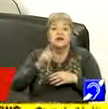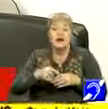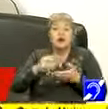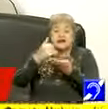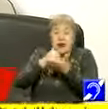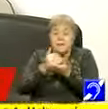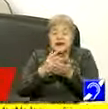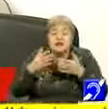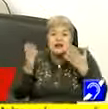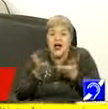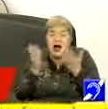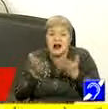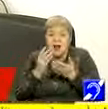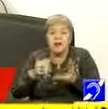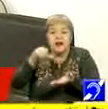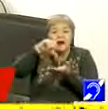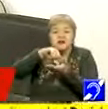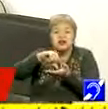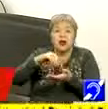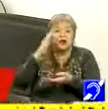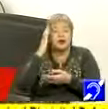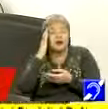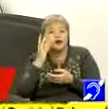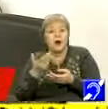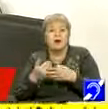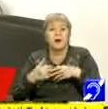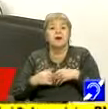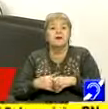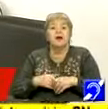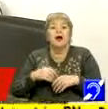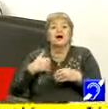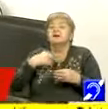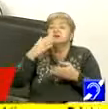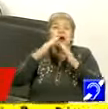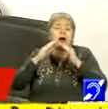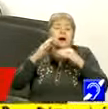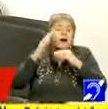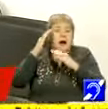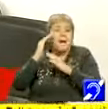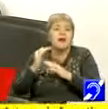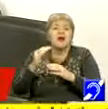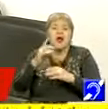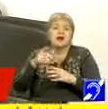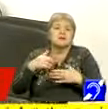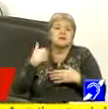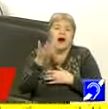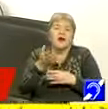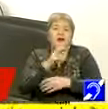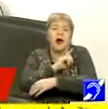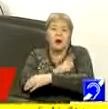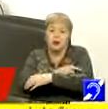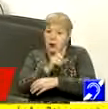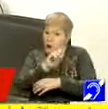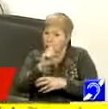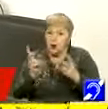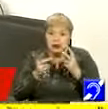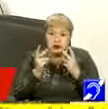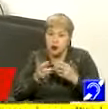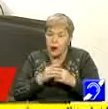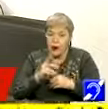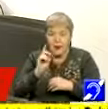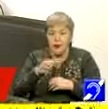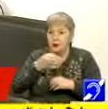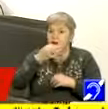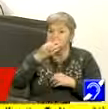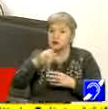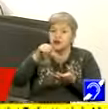mai repede în centrele de cazare puse la dispoziție de către autorități și evident că nu este o muncă deloc ușoară. Trebuie spus că există